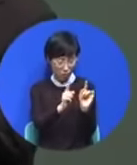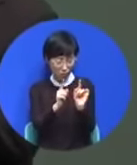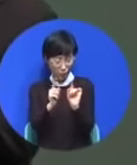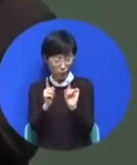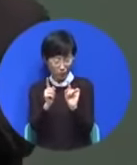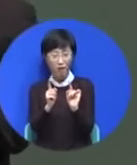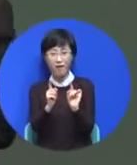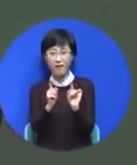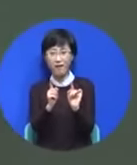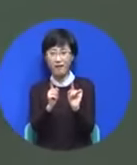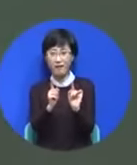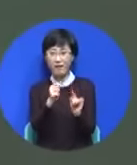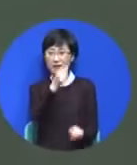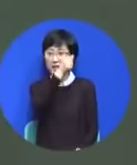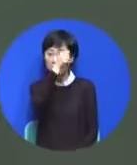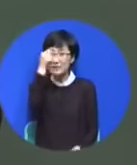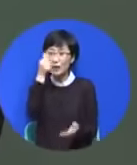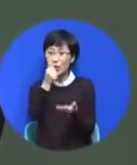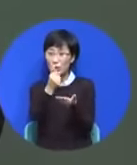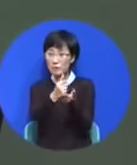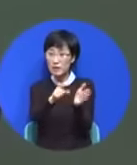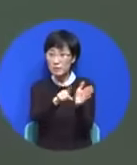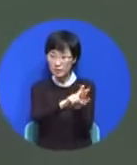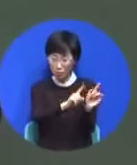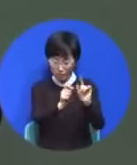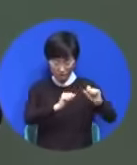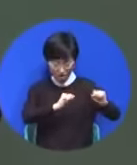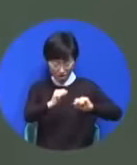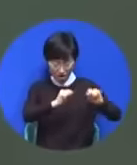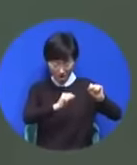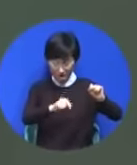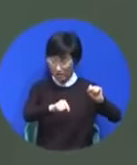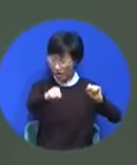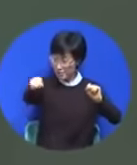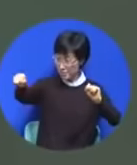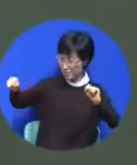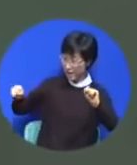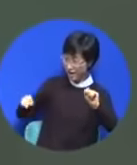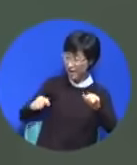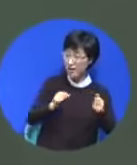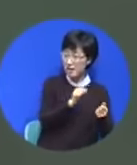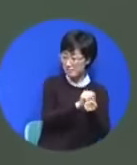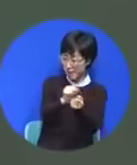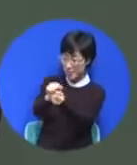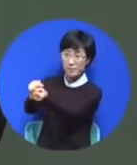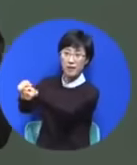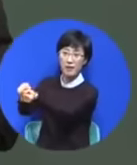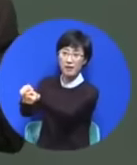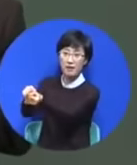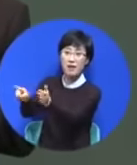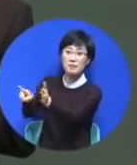보여요 장로님들이 살아 움직이니까요 밑에 사람들 말할 필요가 없는 거죠